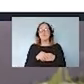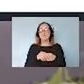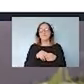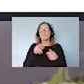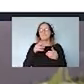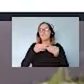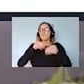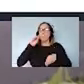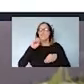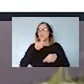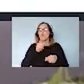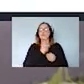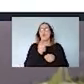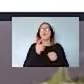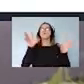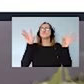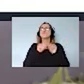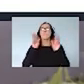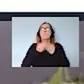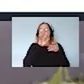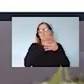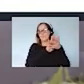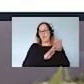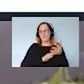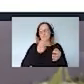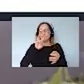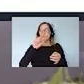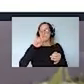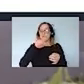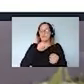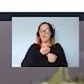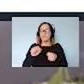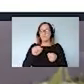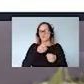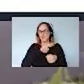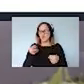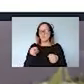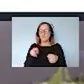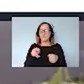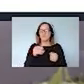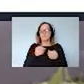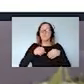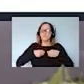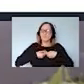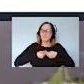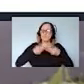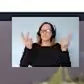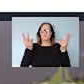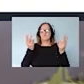czymś znacznie większym niż tylko sumą swoich treści. Wikipedia jest też rzeczą, która zasila ogromną